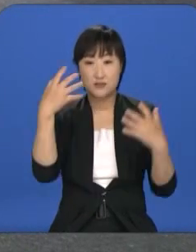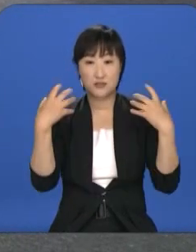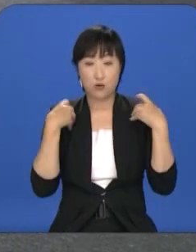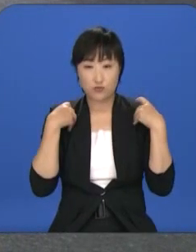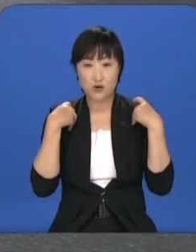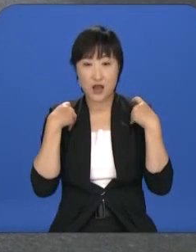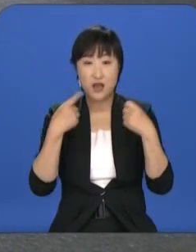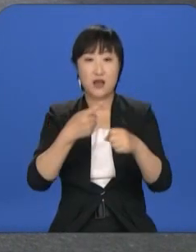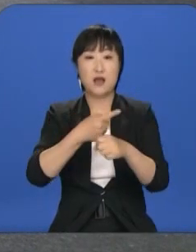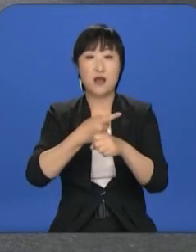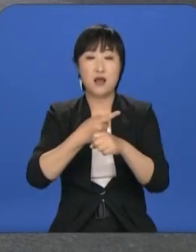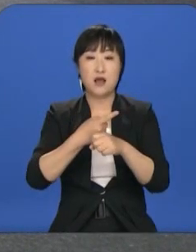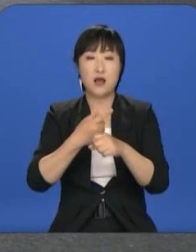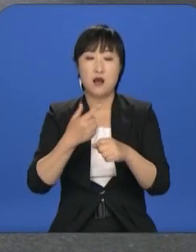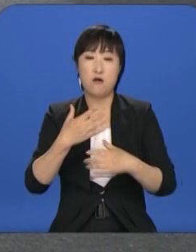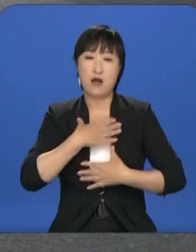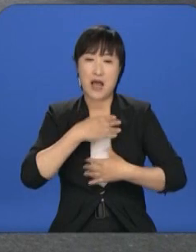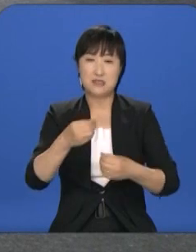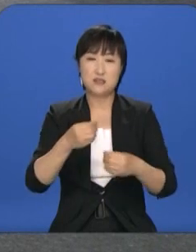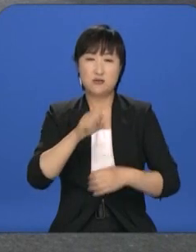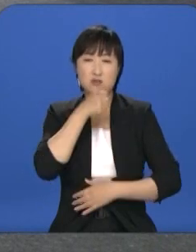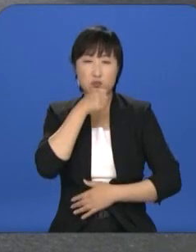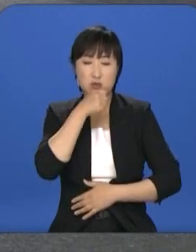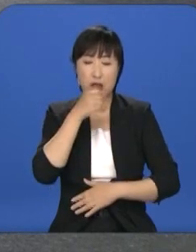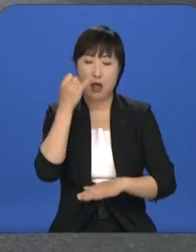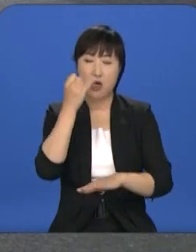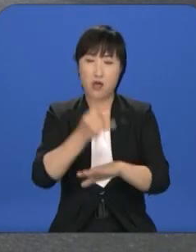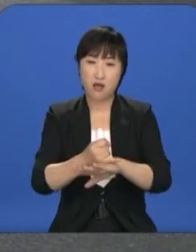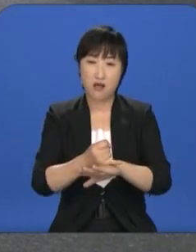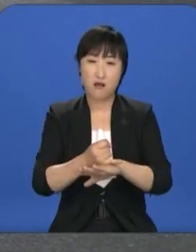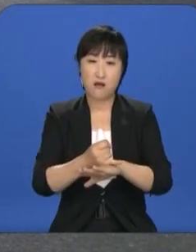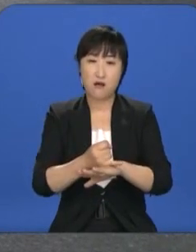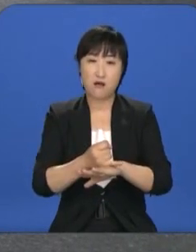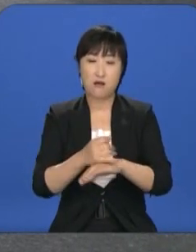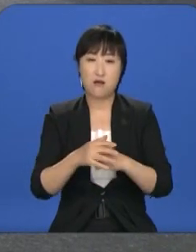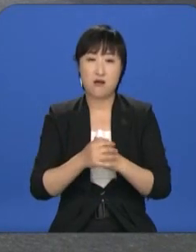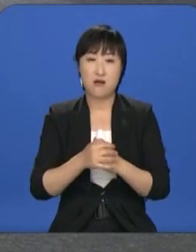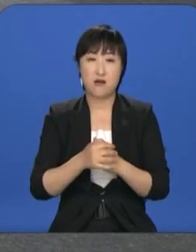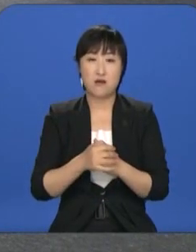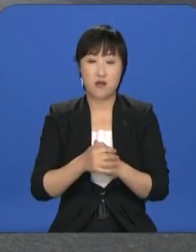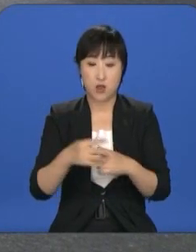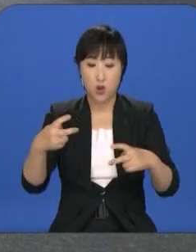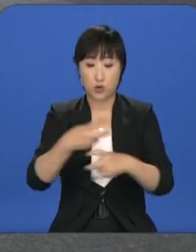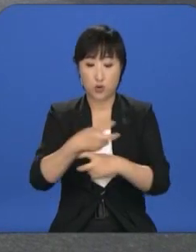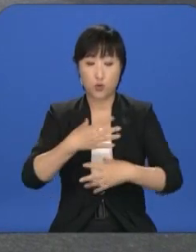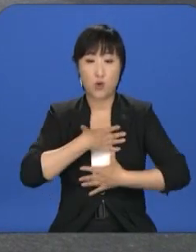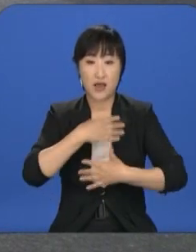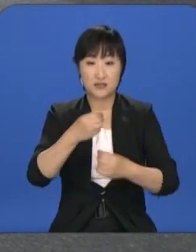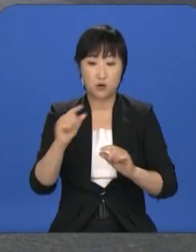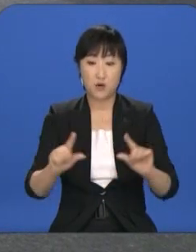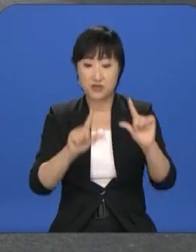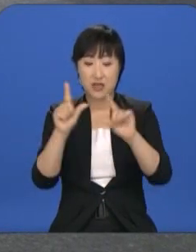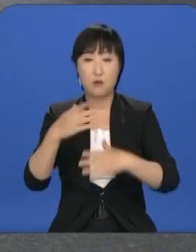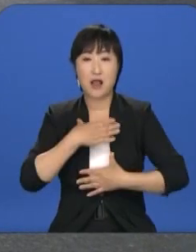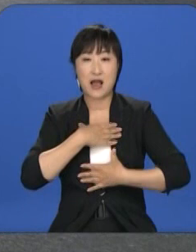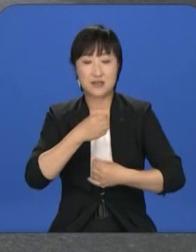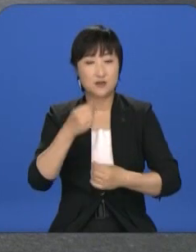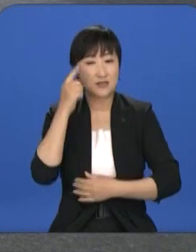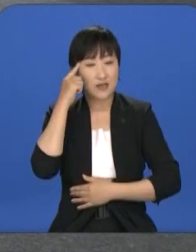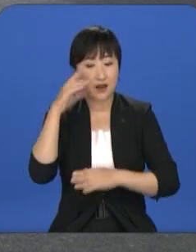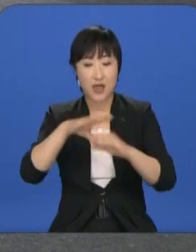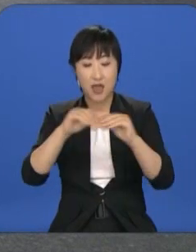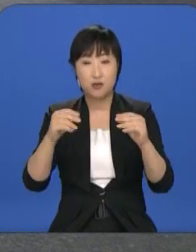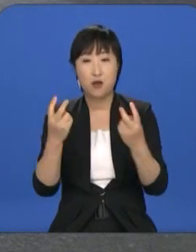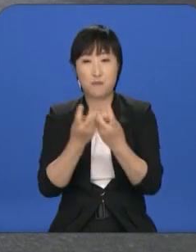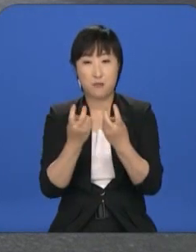정부가 매년 발표하는 지역 안전지수에서 진도군이 최하위를 기록하고 있는데요. 그중에서 교통안전과 생활안전에 대한